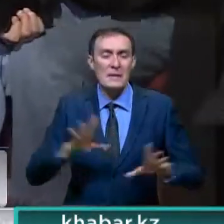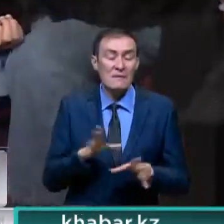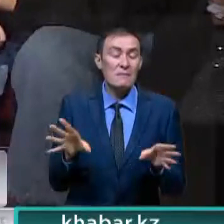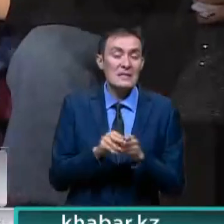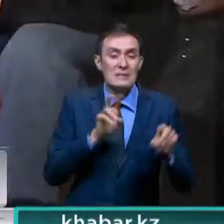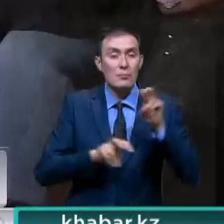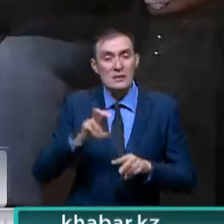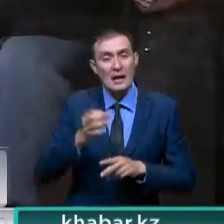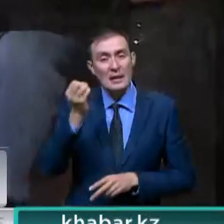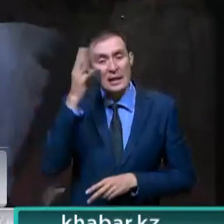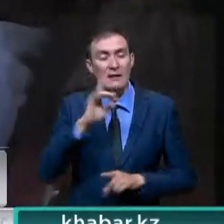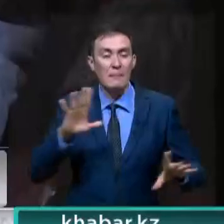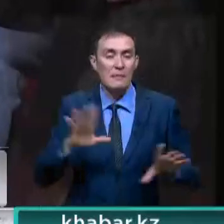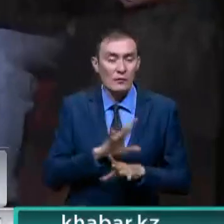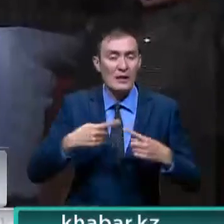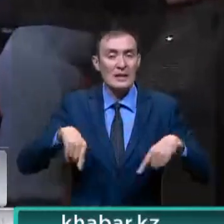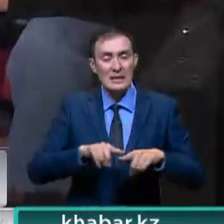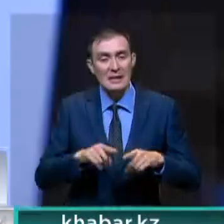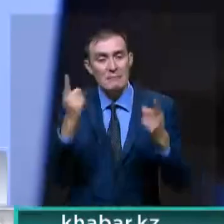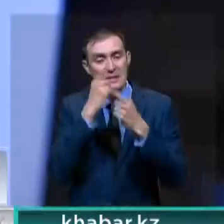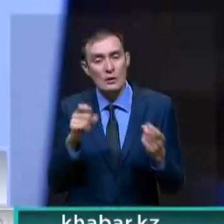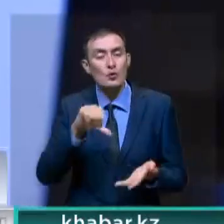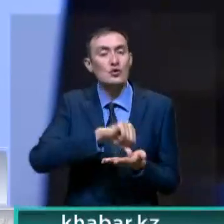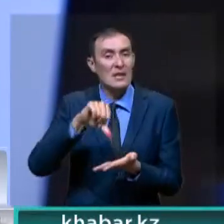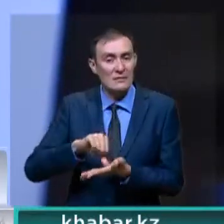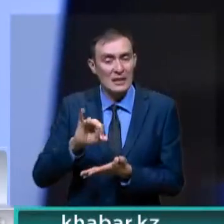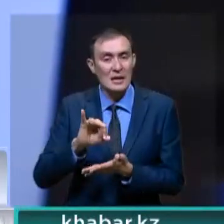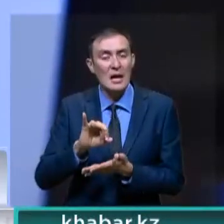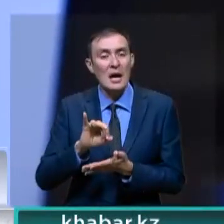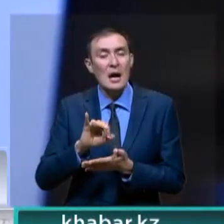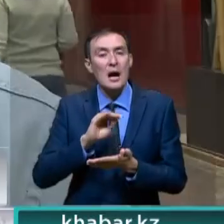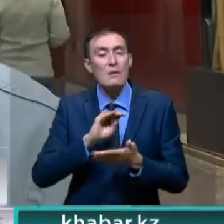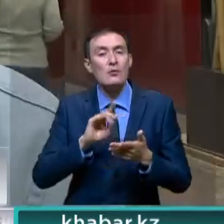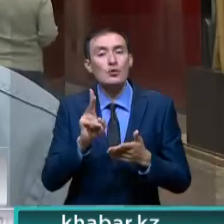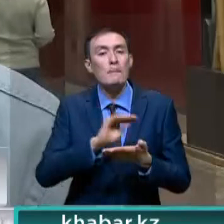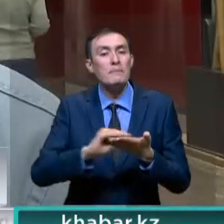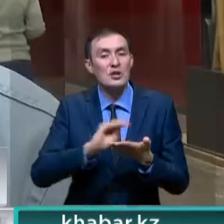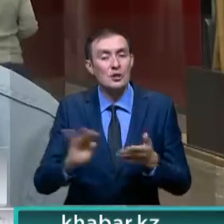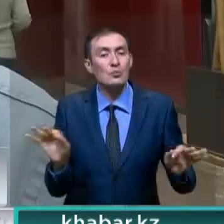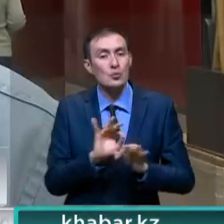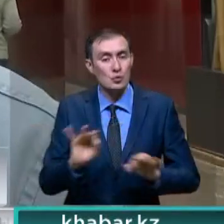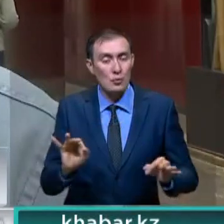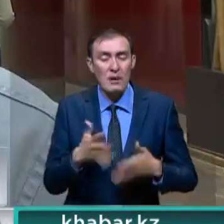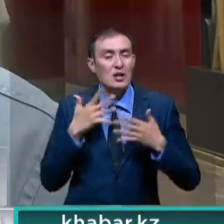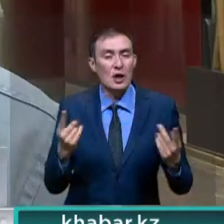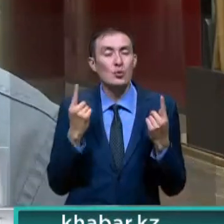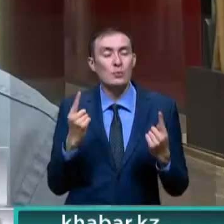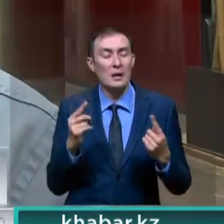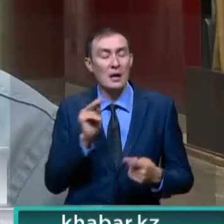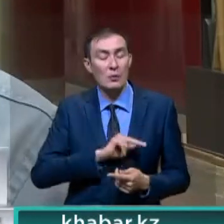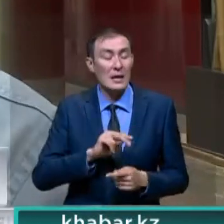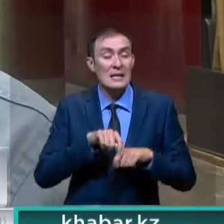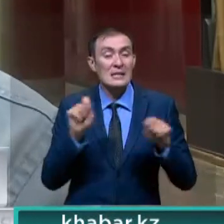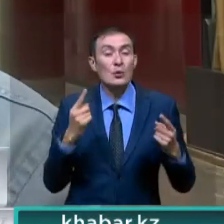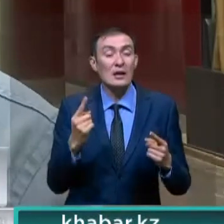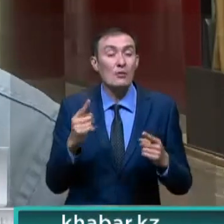наряду с поиском талантливых певцов организаторы призывают поучаствовать и композиторов. Это очень колоссальная, огромная работа для создания